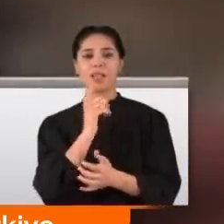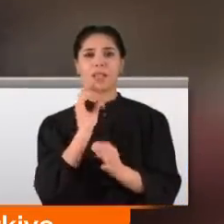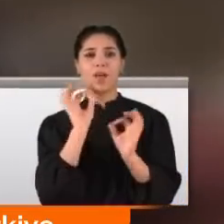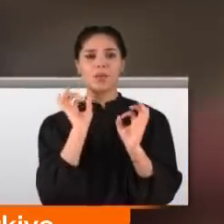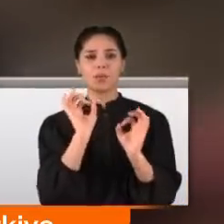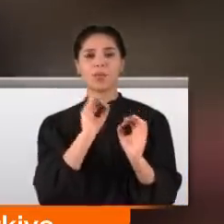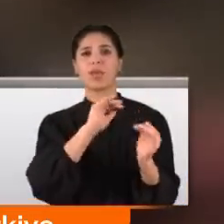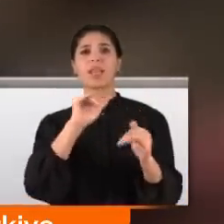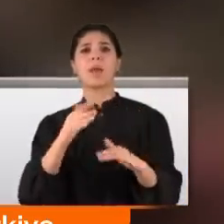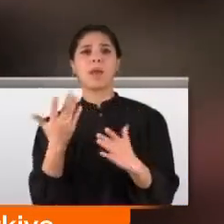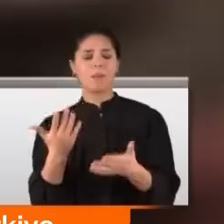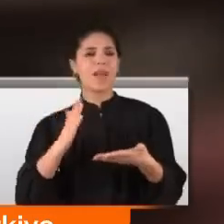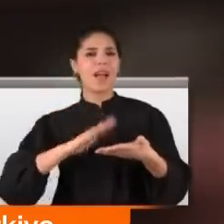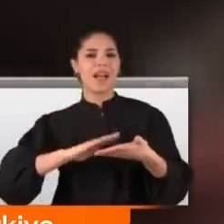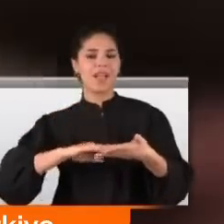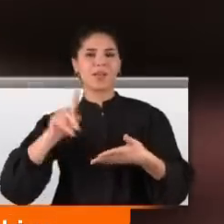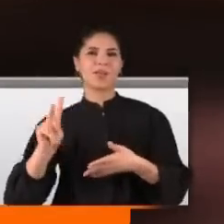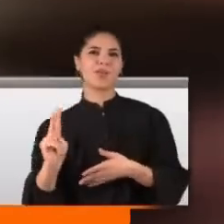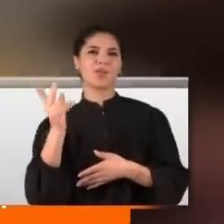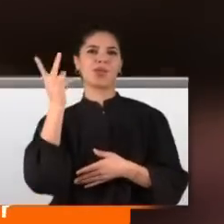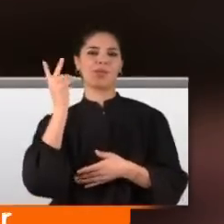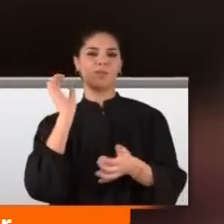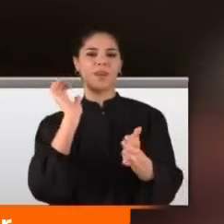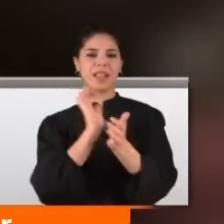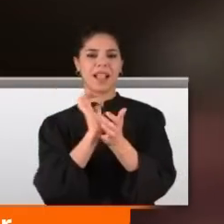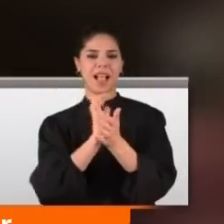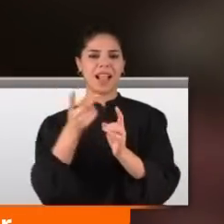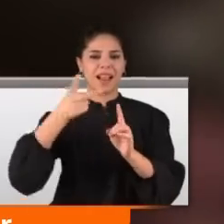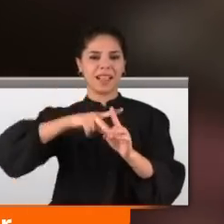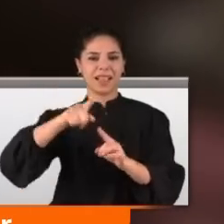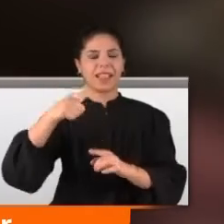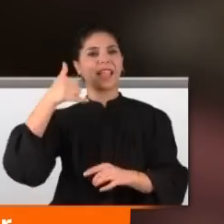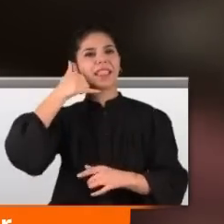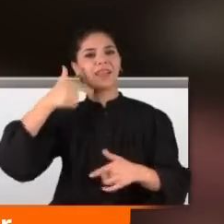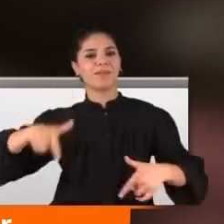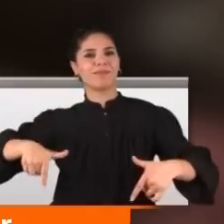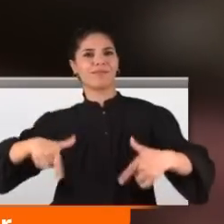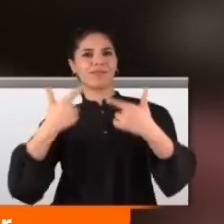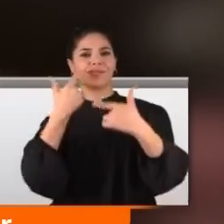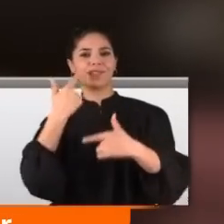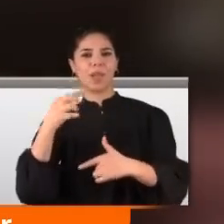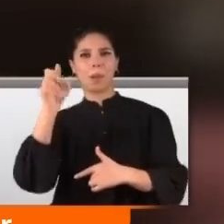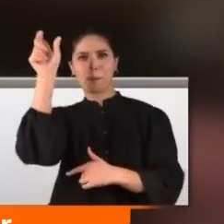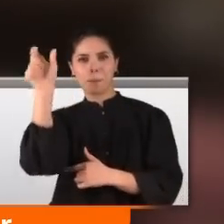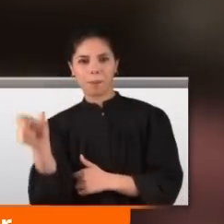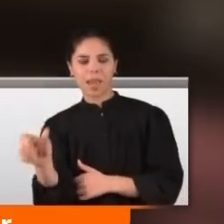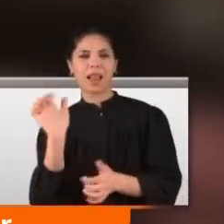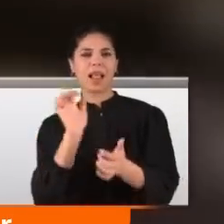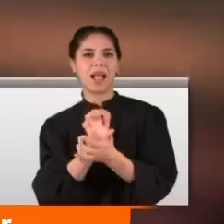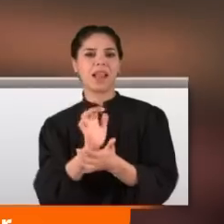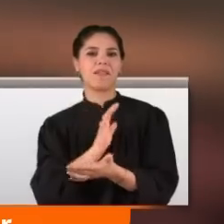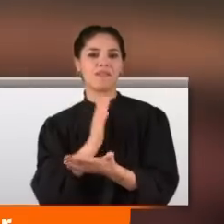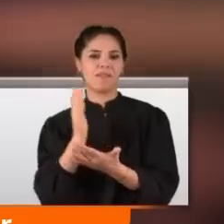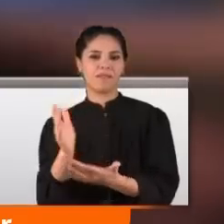yanında değildi ama arkadaşları o sürprize ailesinde ortak etmişti. Telefonun bir ucunda Pelin, diğer ucunda da ailesi